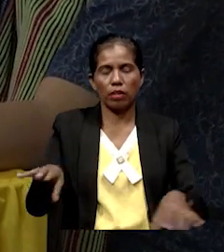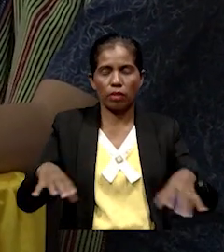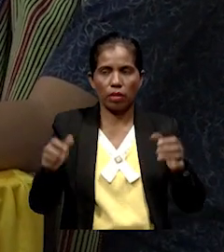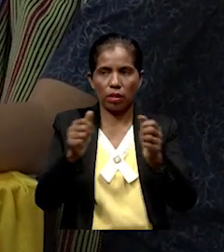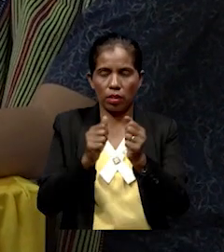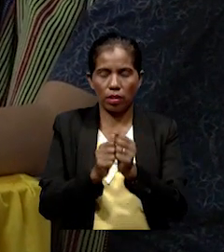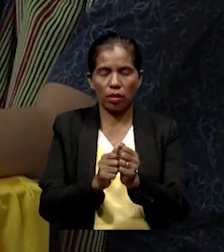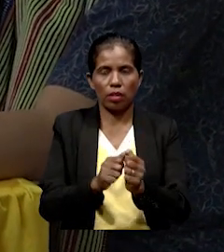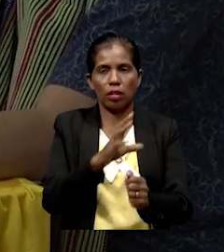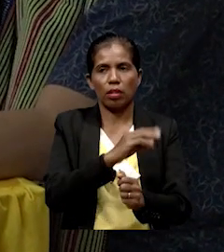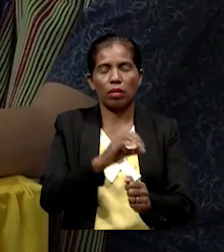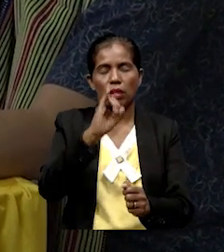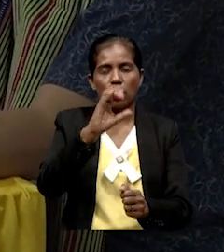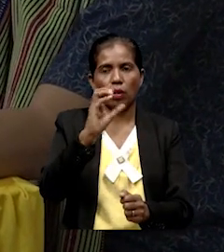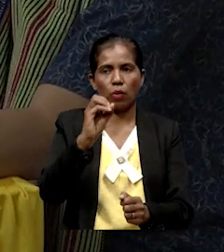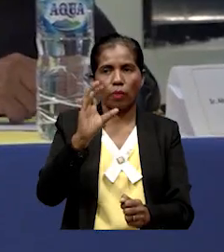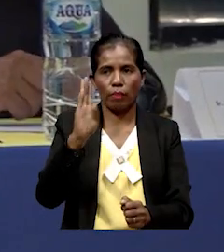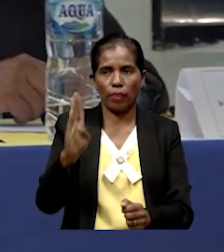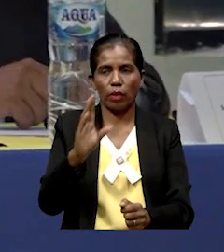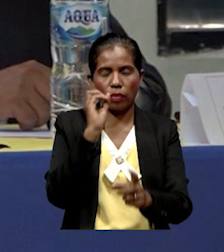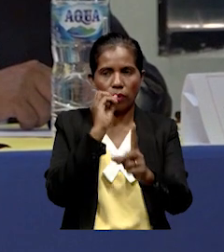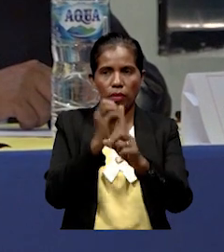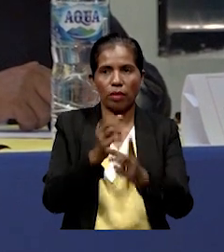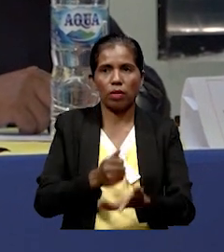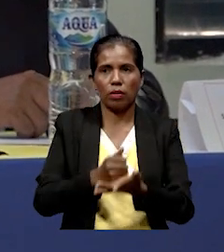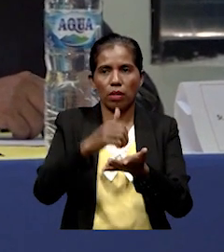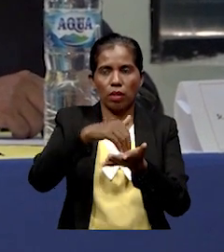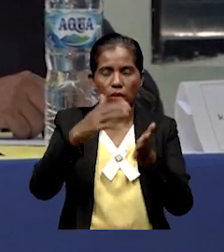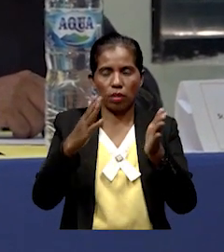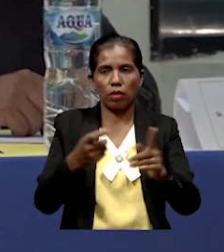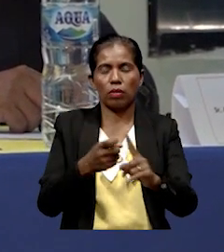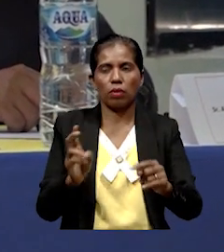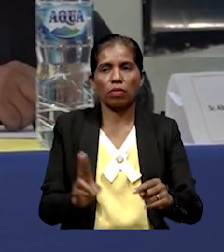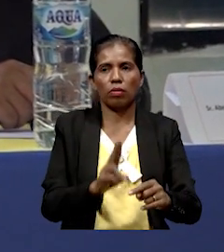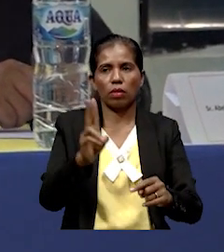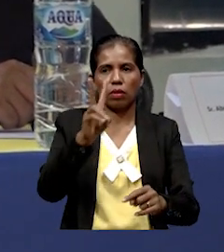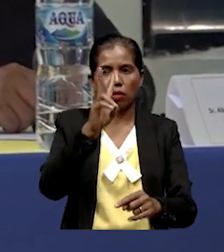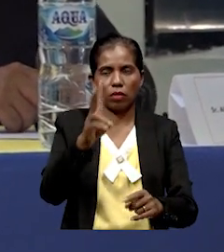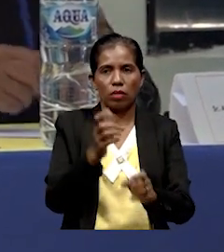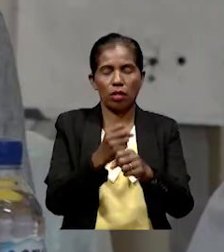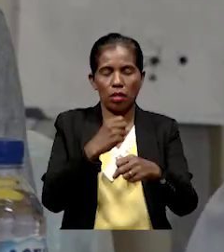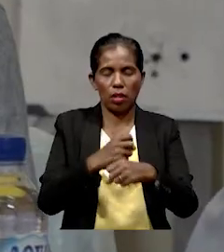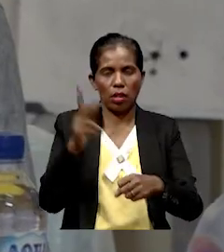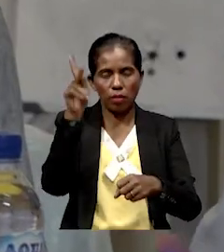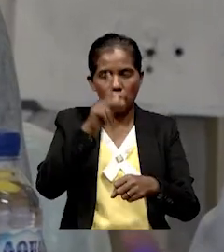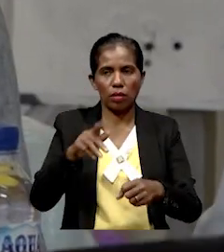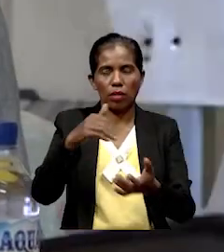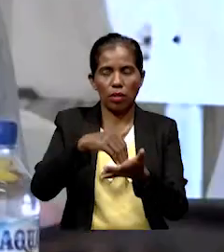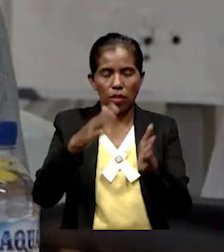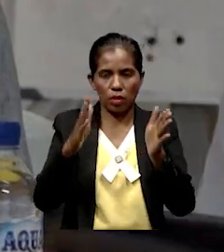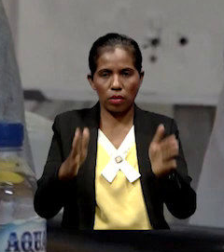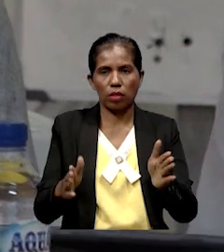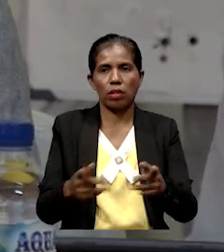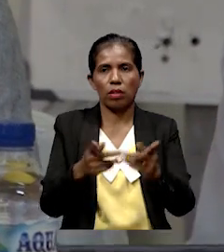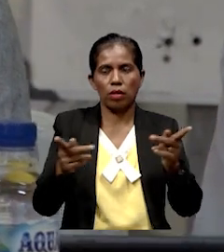fundador Institute of business hours ztwo atau fasilitas down the shirahoshi universidade one halopizza moisture comparatively